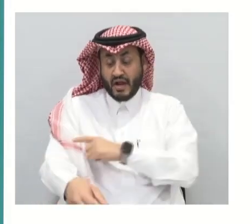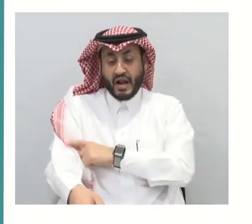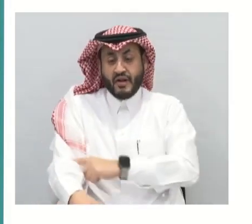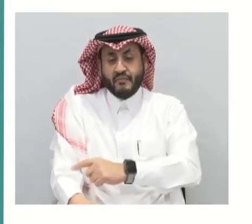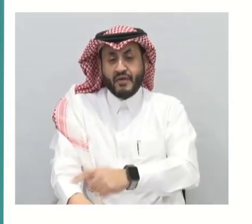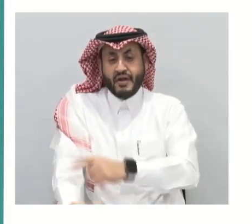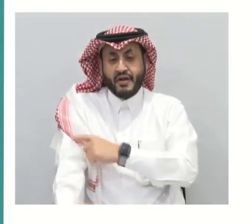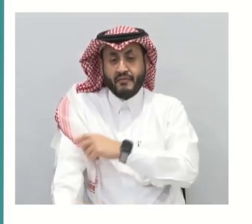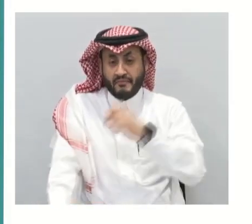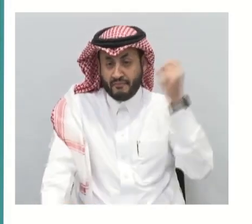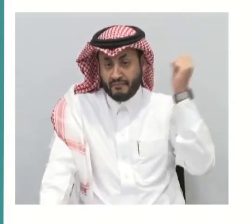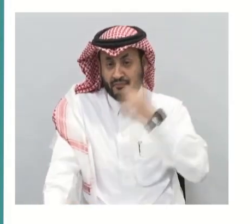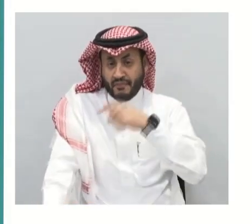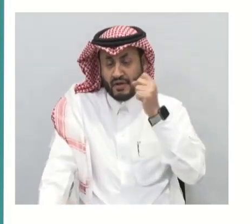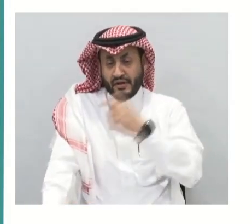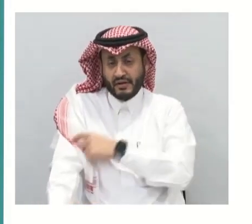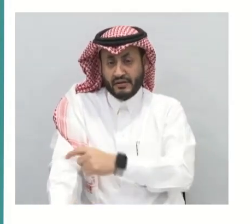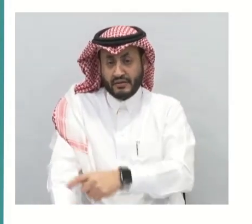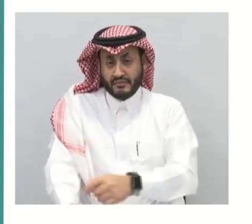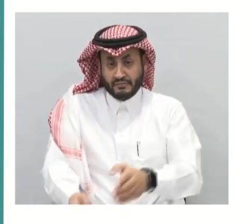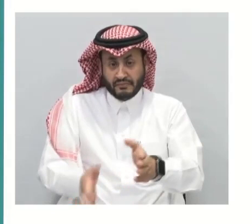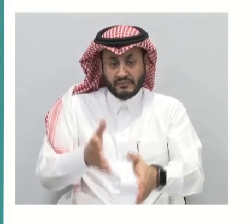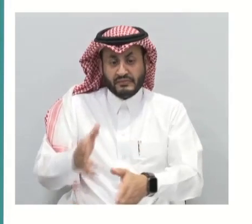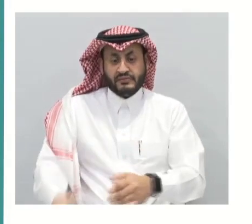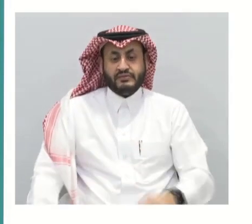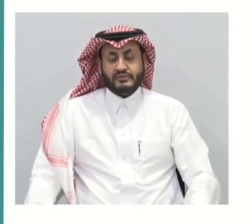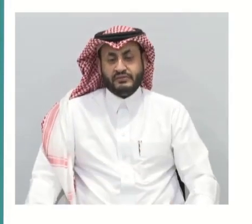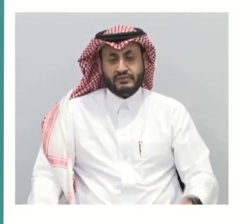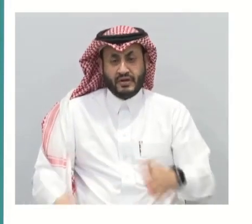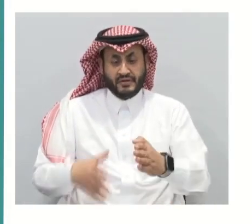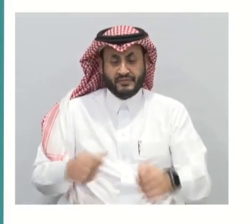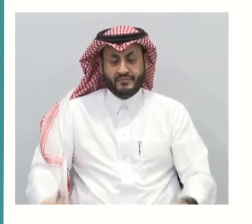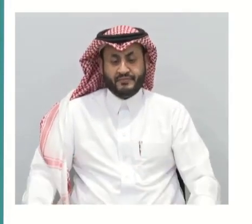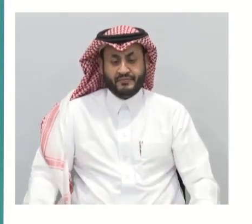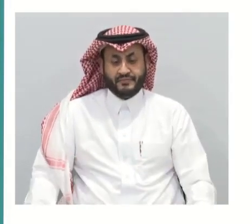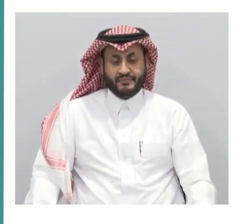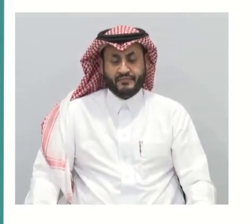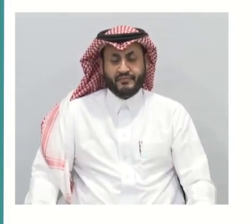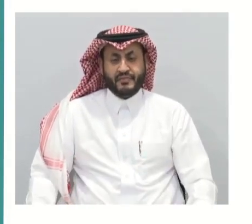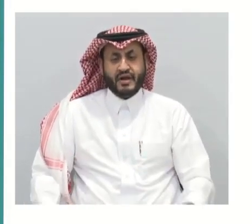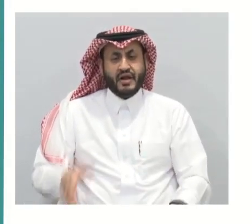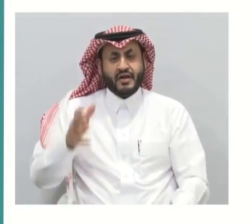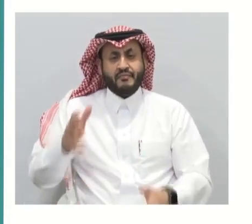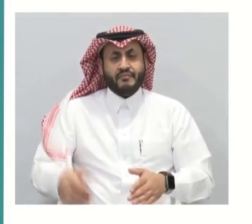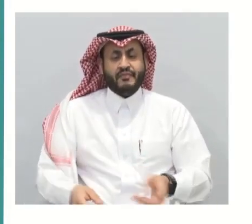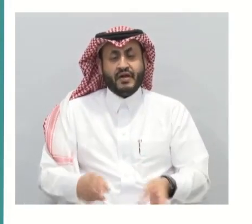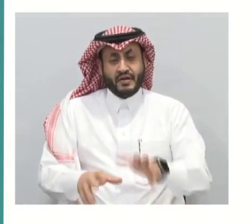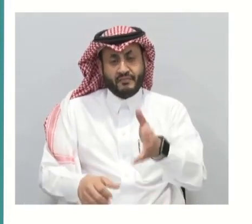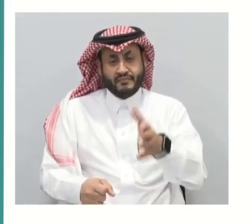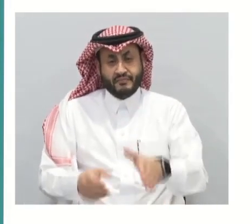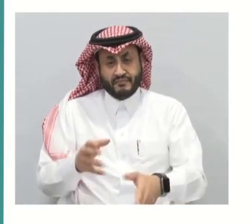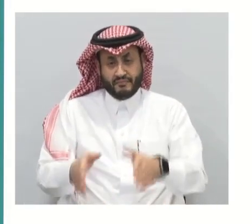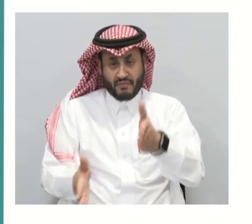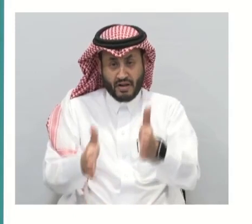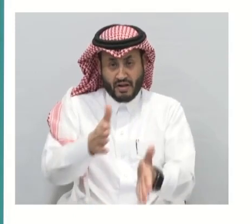الهيكليه انها ماذا تبدا تتعامل مع حركه الجسد فيقوم الجسم بحركات جديده حتى